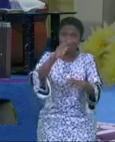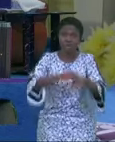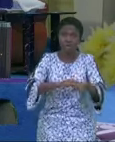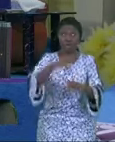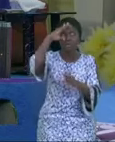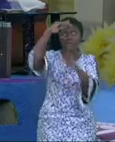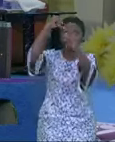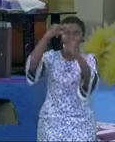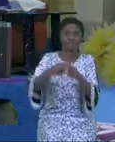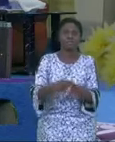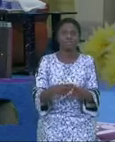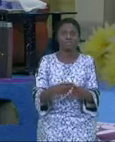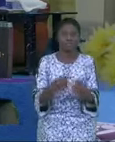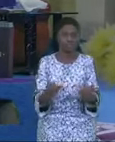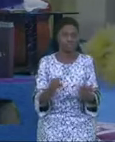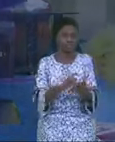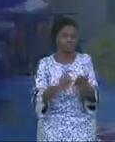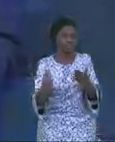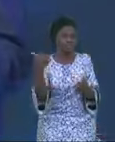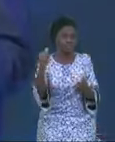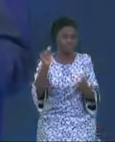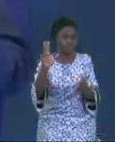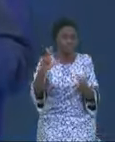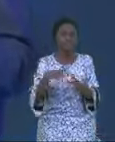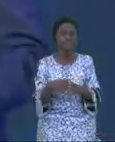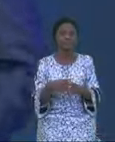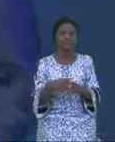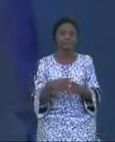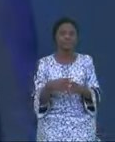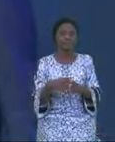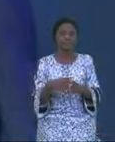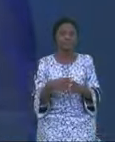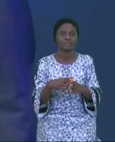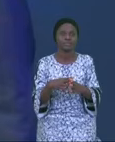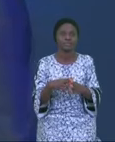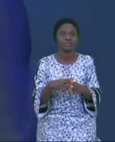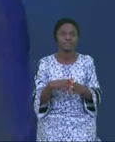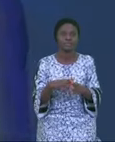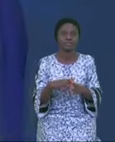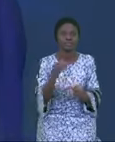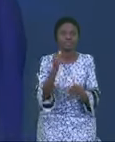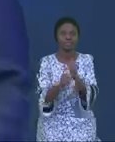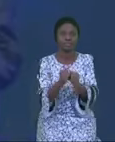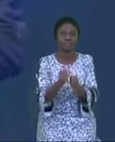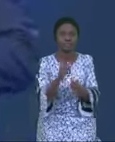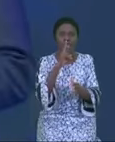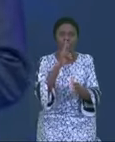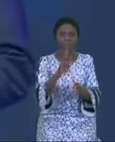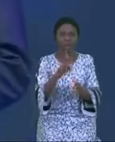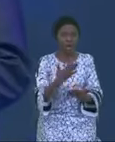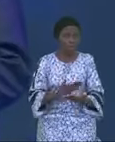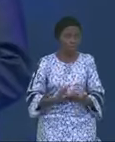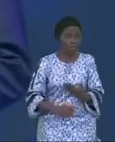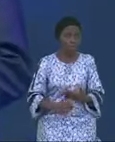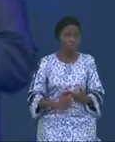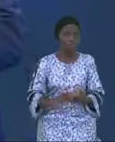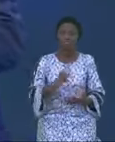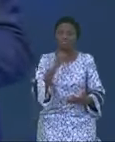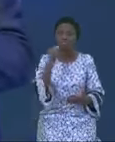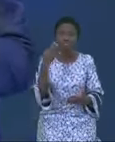en son nom où est le verset 13 verset 13 lesquels sont les noms du sang